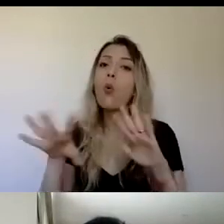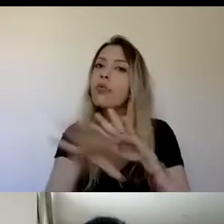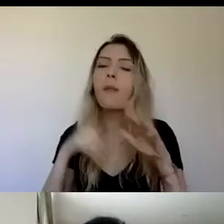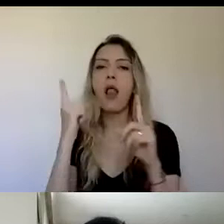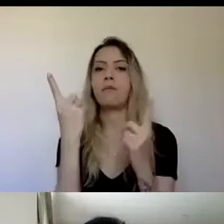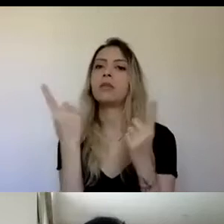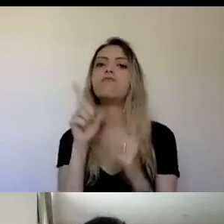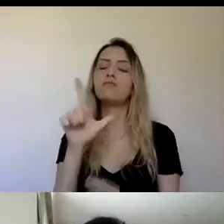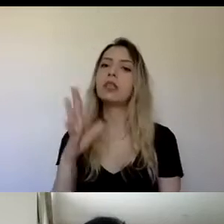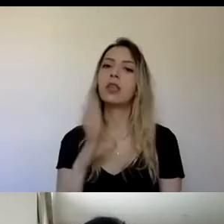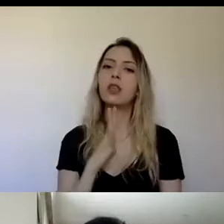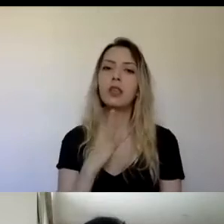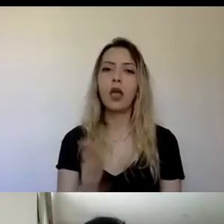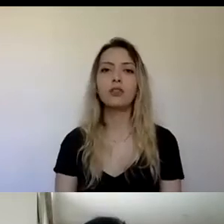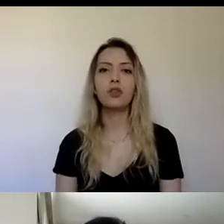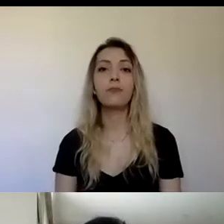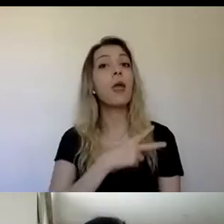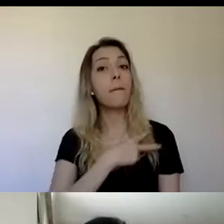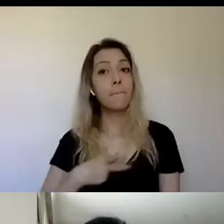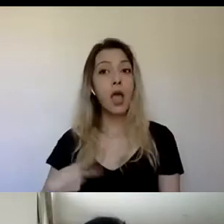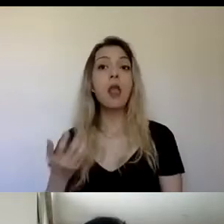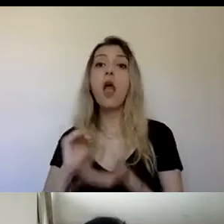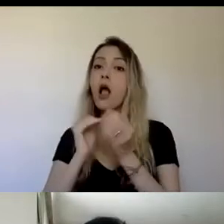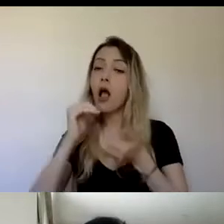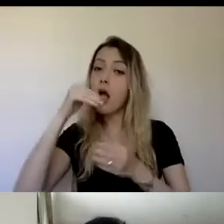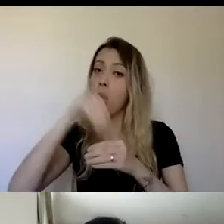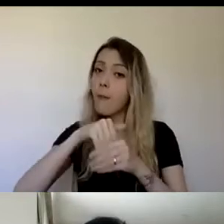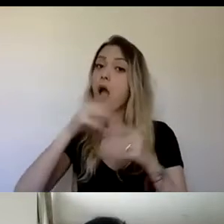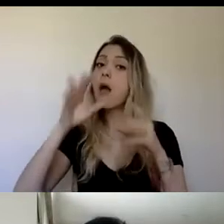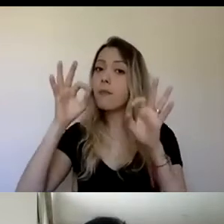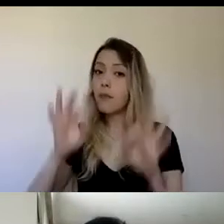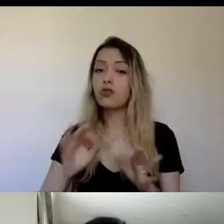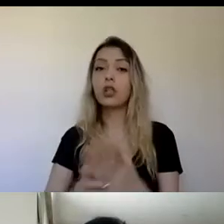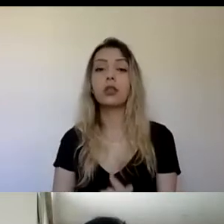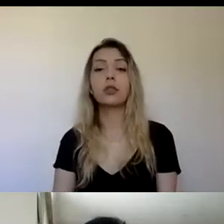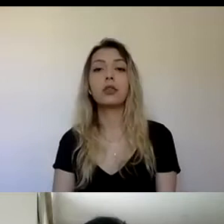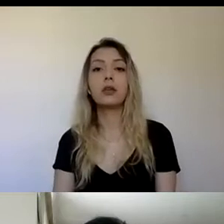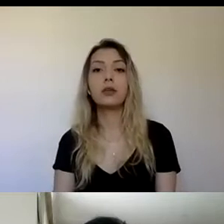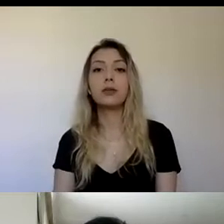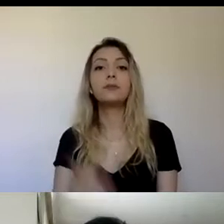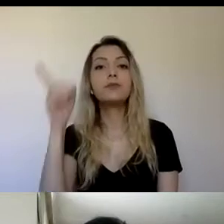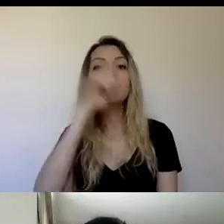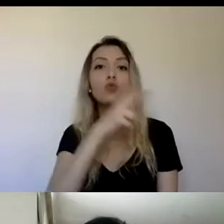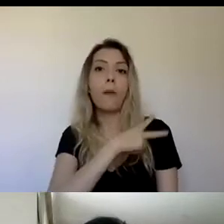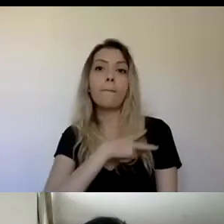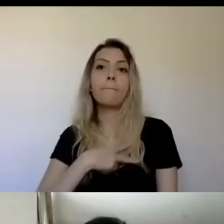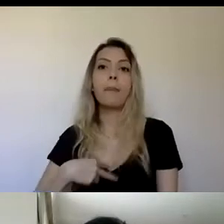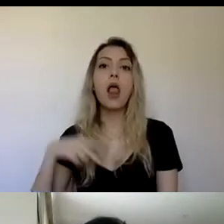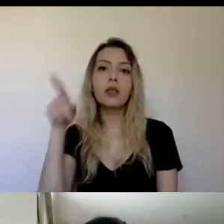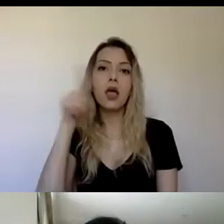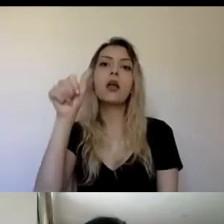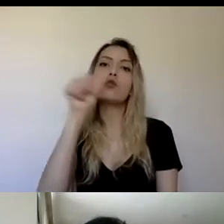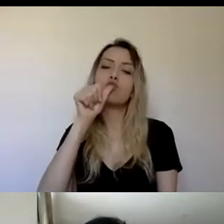şehirlerde. Belediyeler örneğin kampanya başlatıyor. Çünkü belediyeler de su ve elektriği aslında satın alıyorlar.